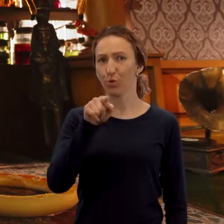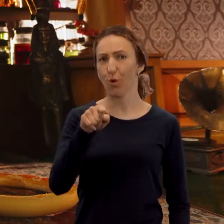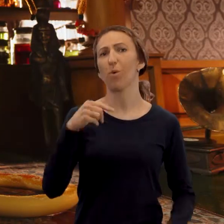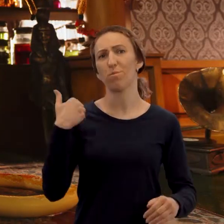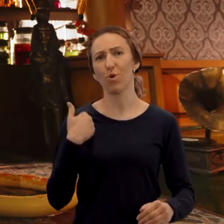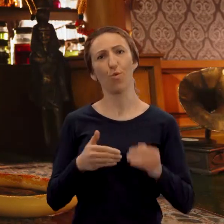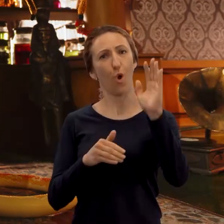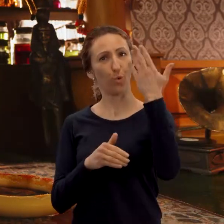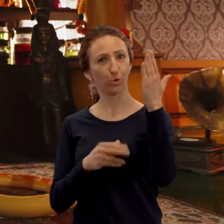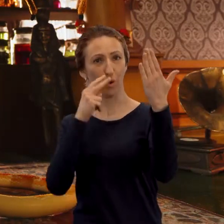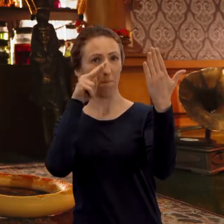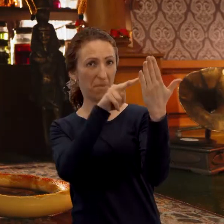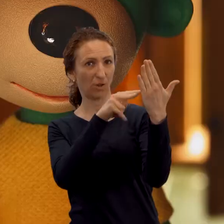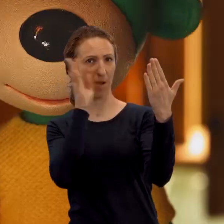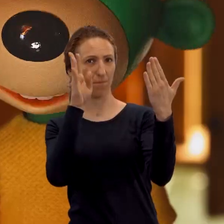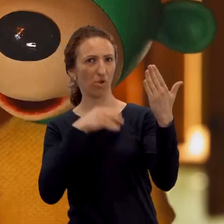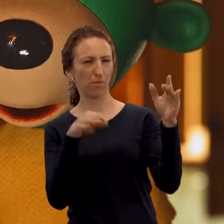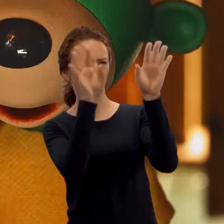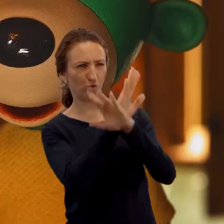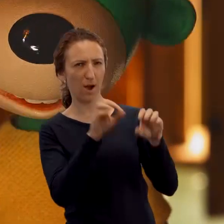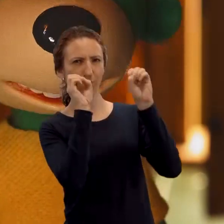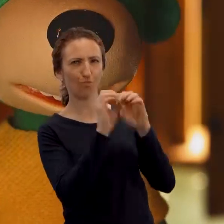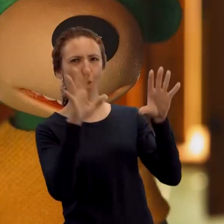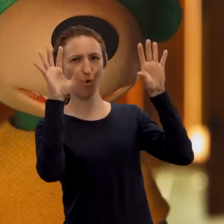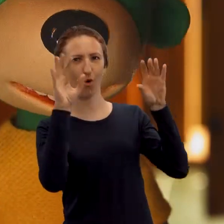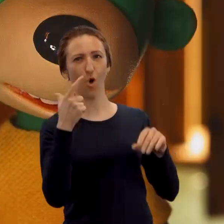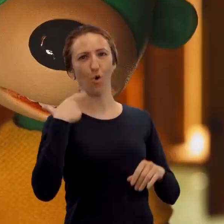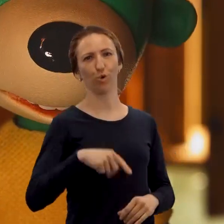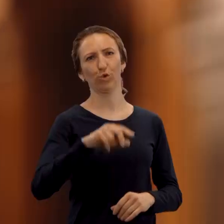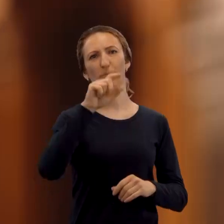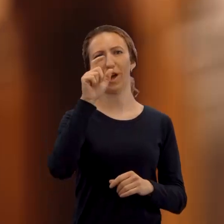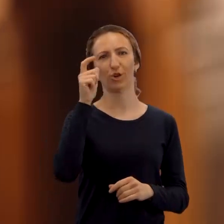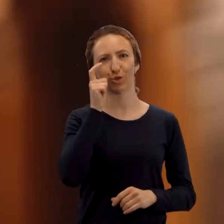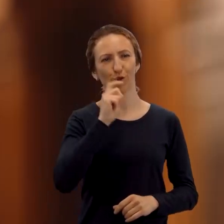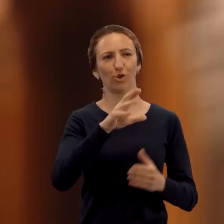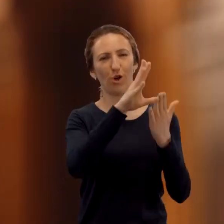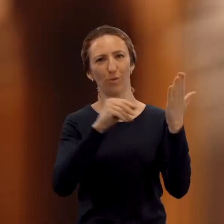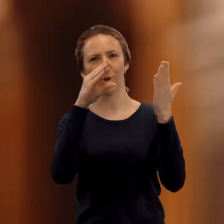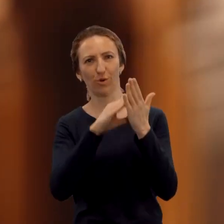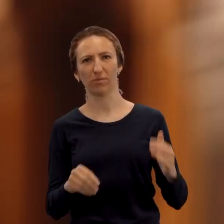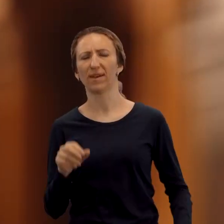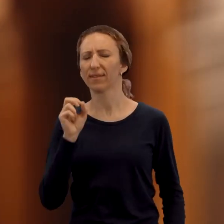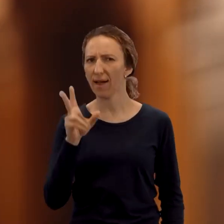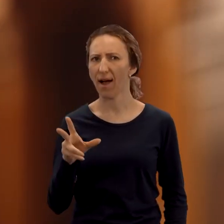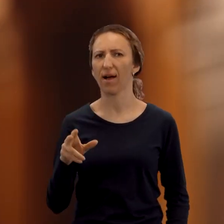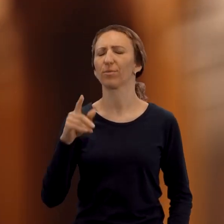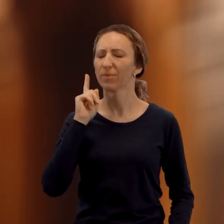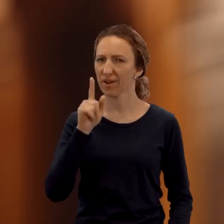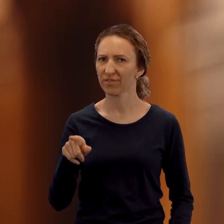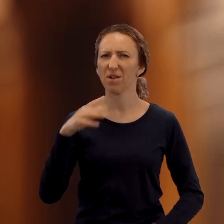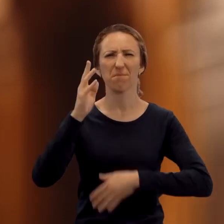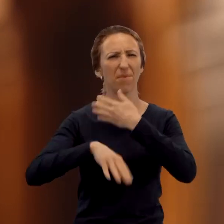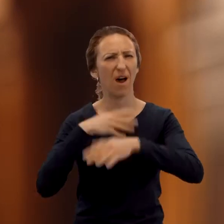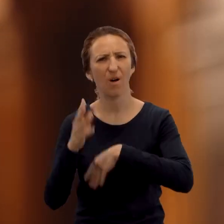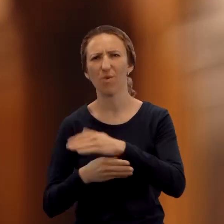Wyczarowałaś te sobowtóry ze swojego odbicia w lustrze? Jesteś prawdziwą czarodziejką No tak Ale jak